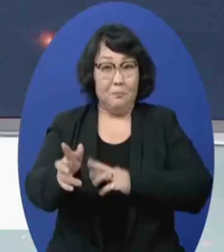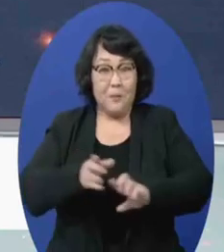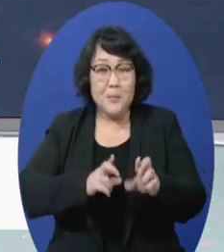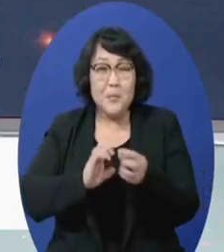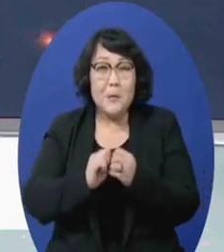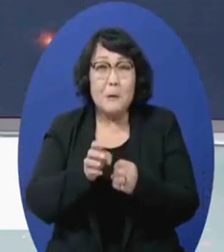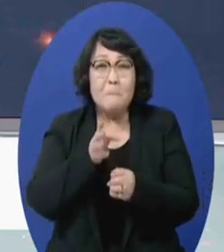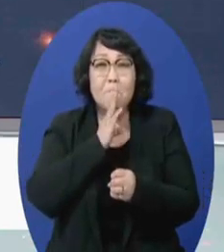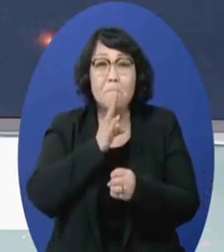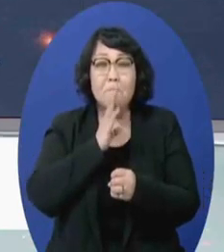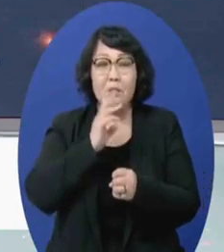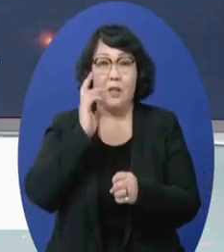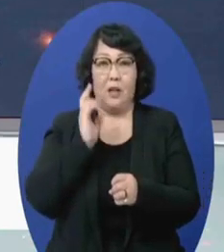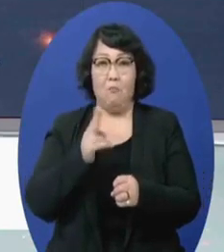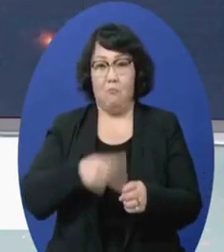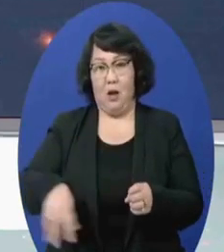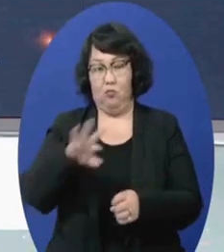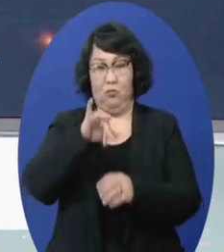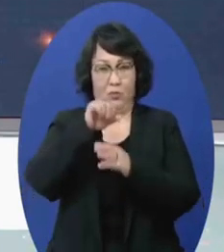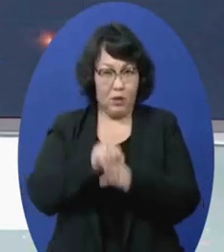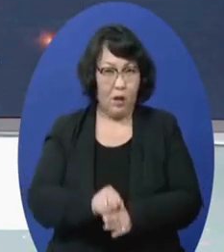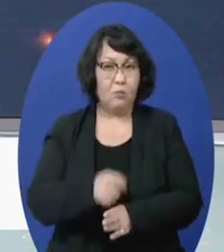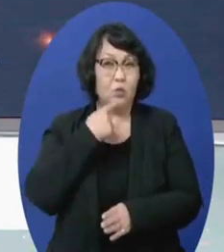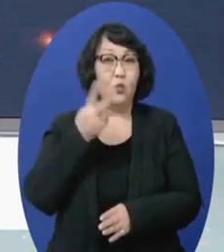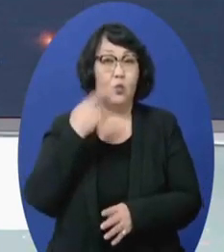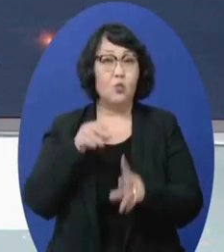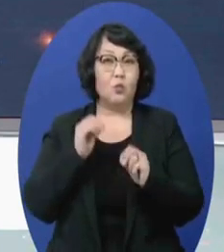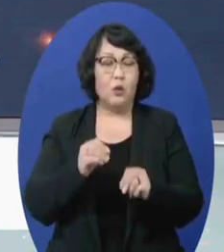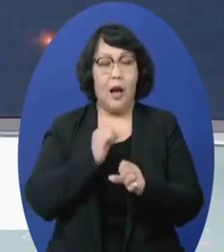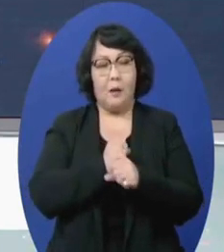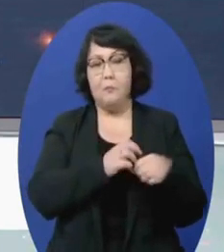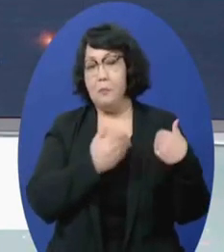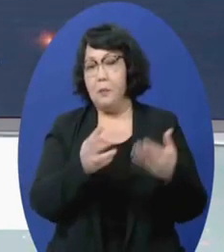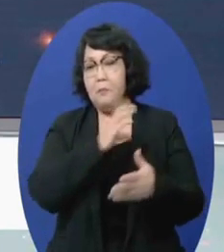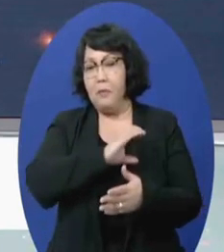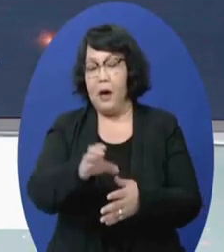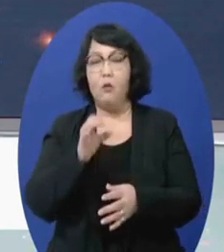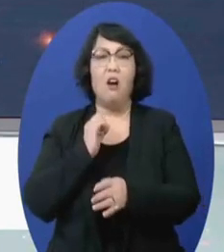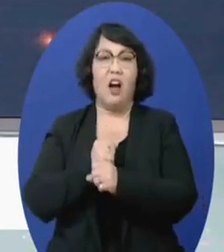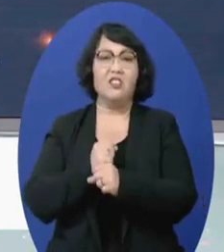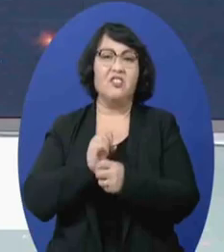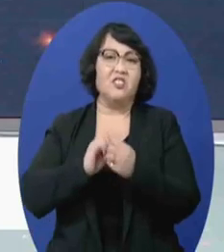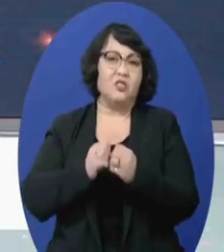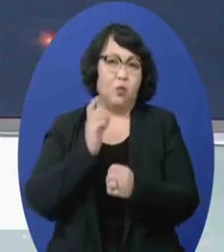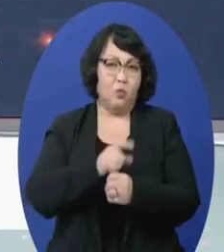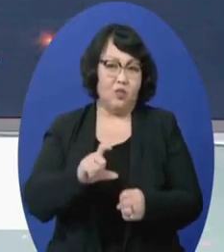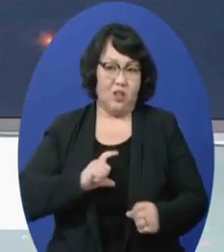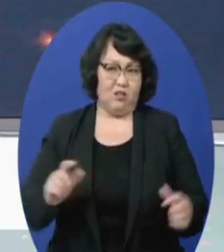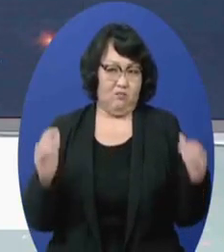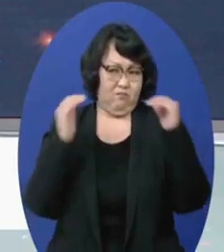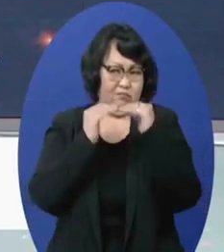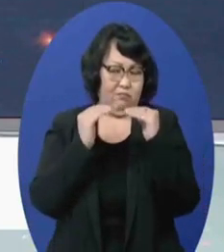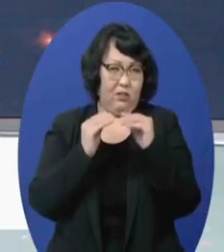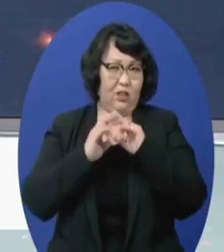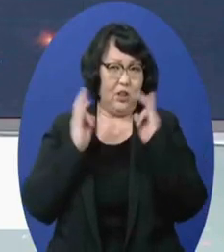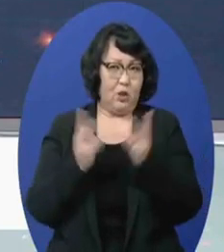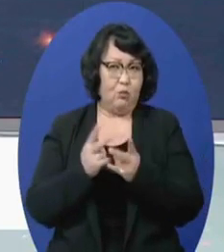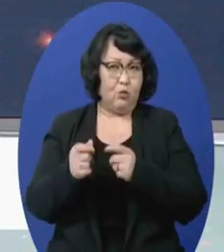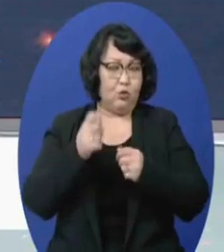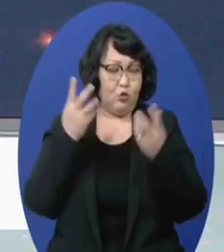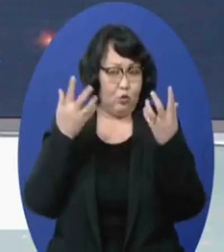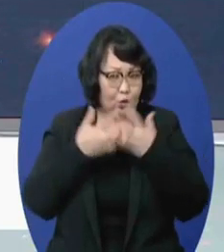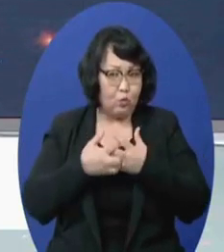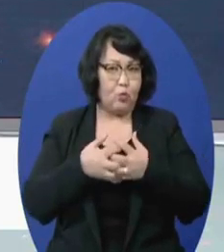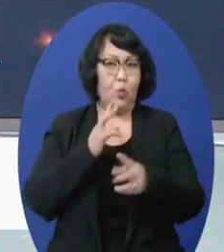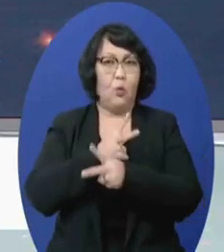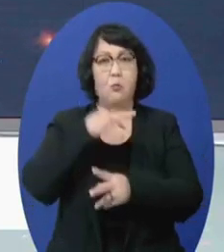дээрээ зогсоогүй компаниудад хүндрэл үүсгэн, ажилтан ажил олгогчийн эрх тэнцвэртэй байх өнөөгийн нийгэмд зохицуулсан хууль батлах ёстой.